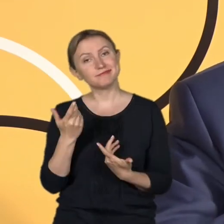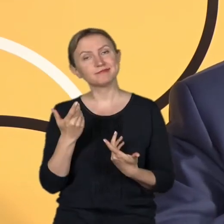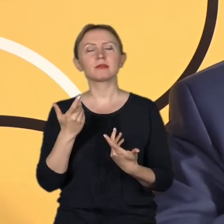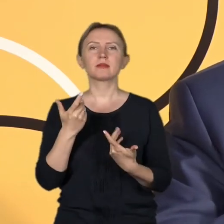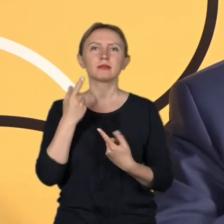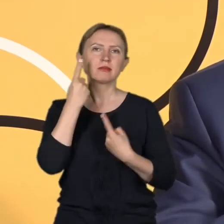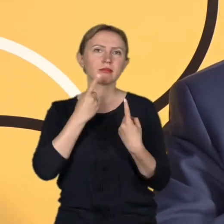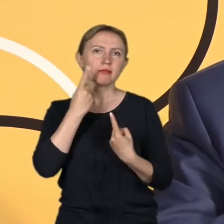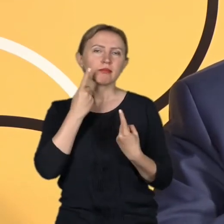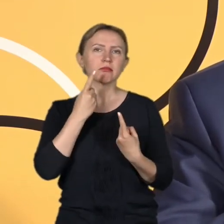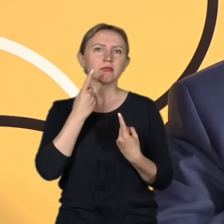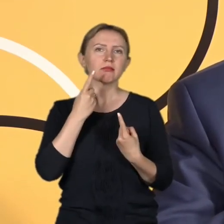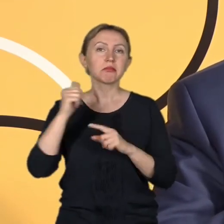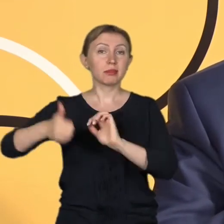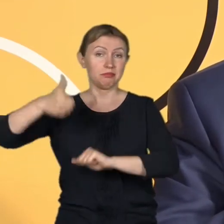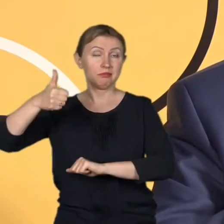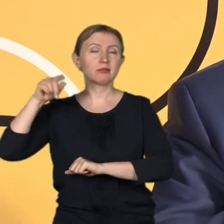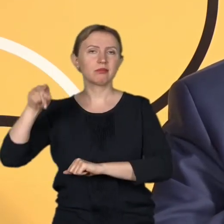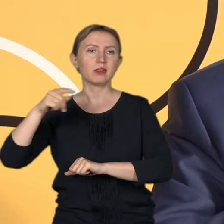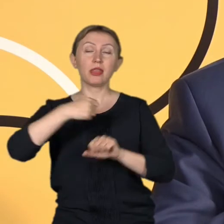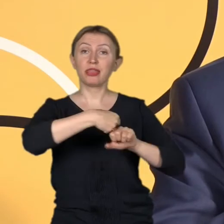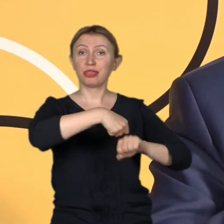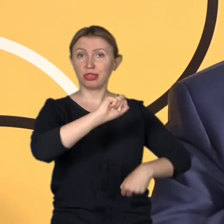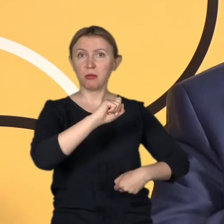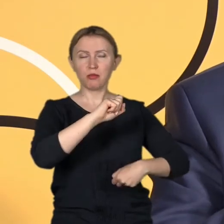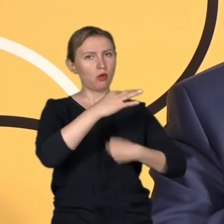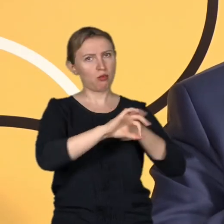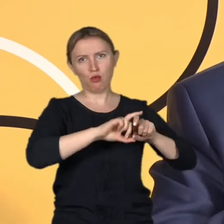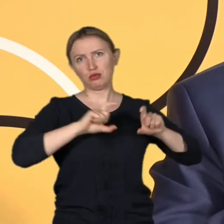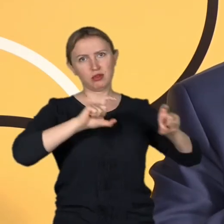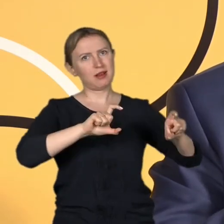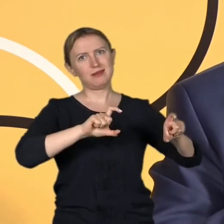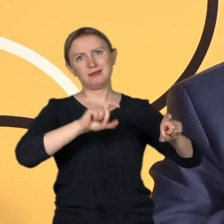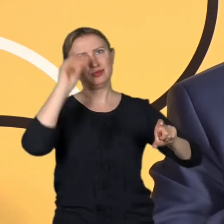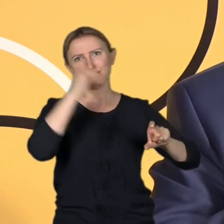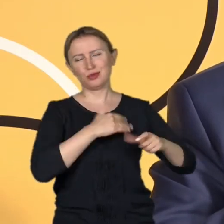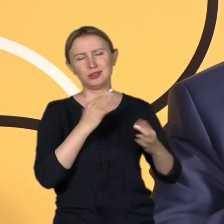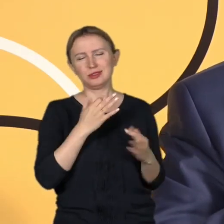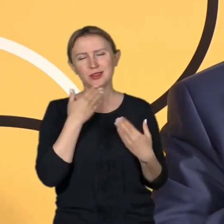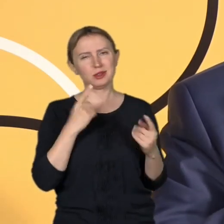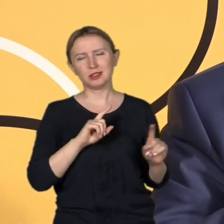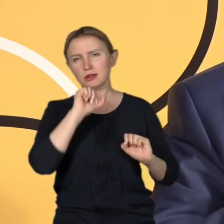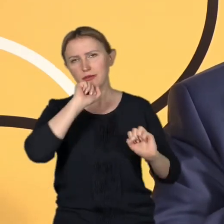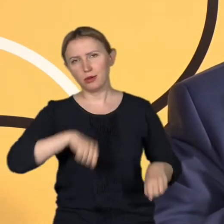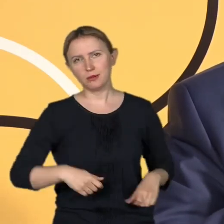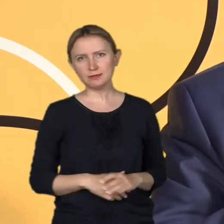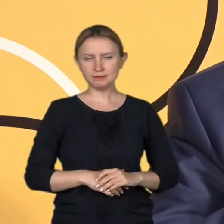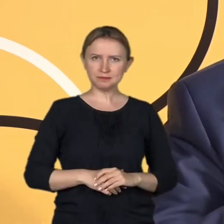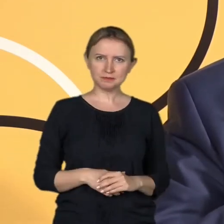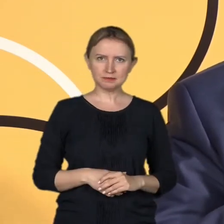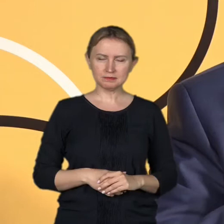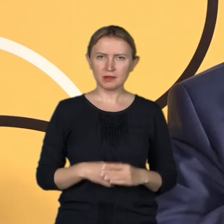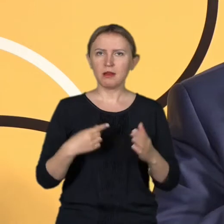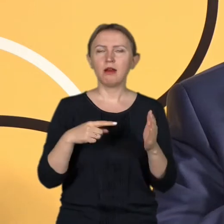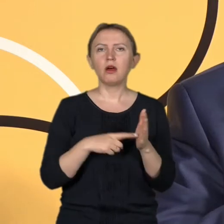że dla nich dyplom uczelni szkoły dzisiaj nie ma żadnego znaczenia, jeżeli